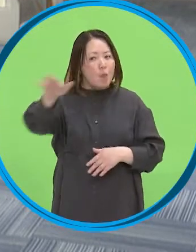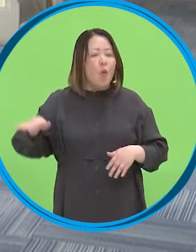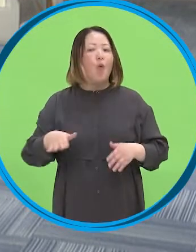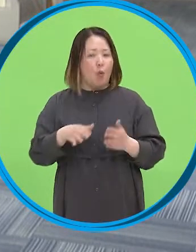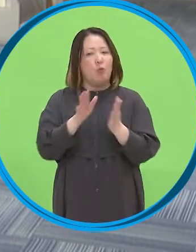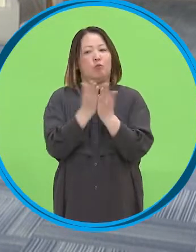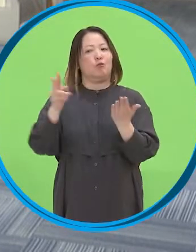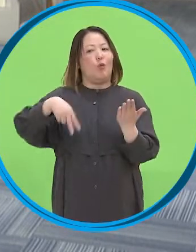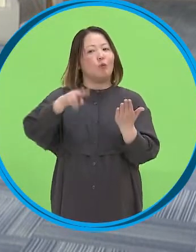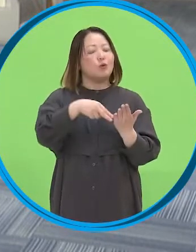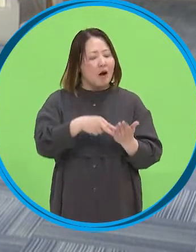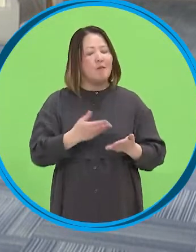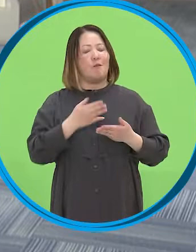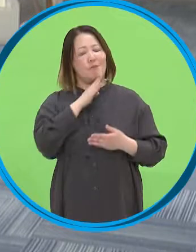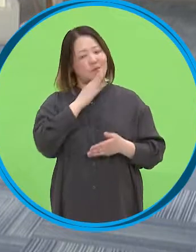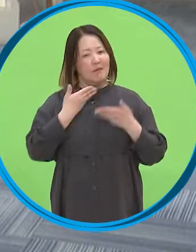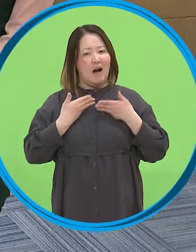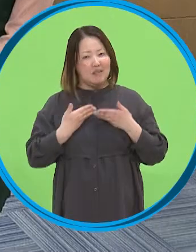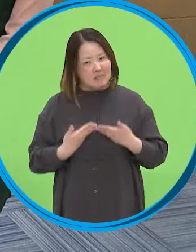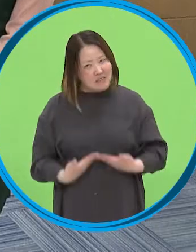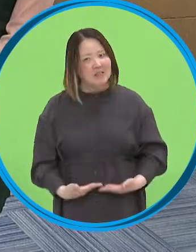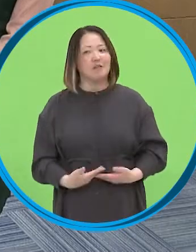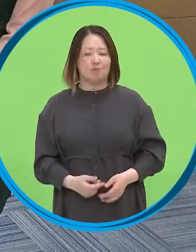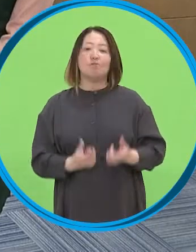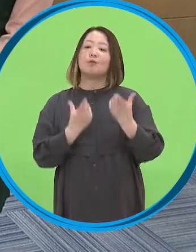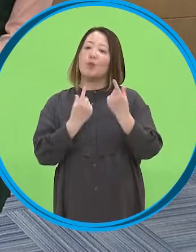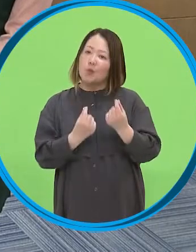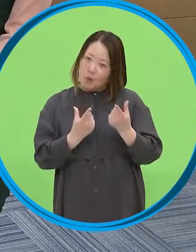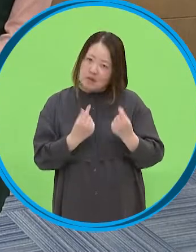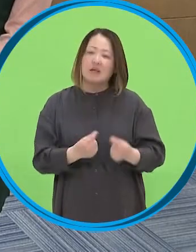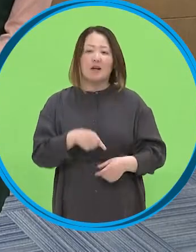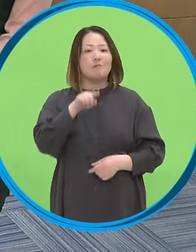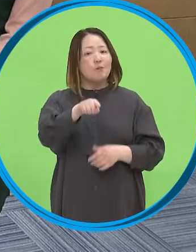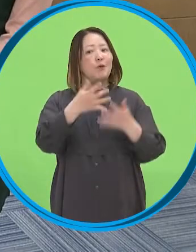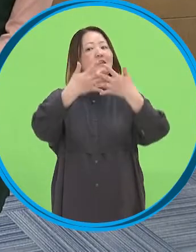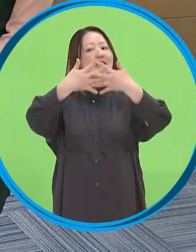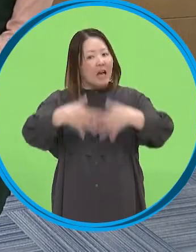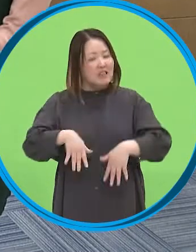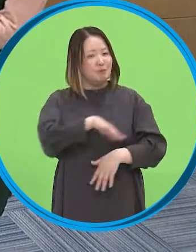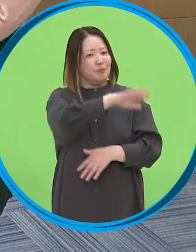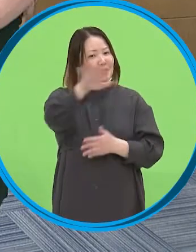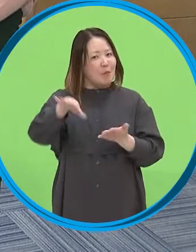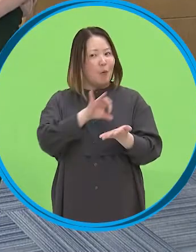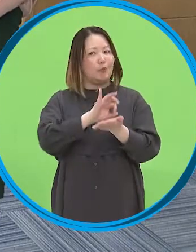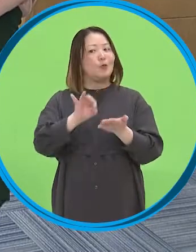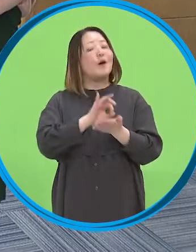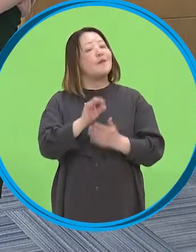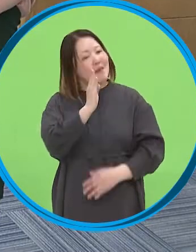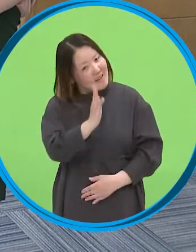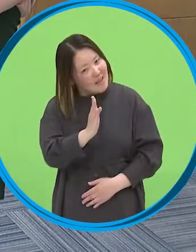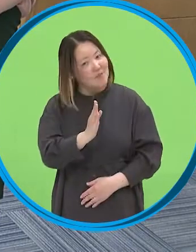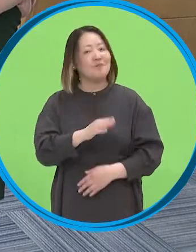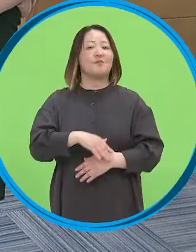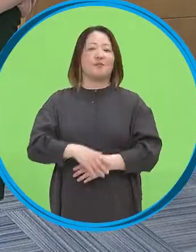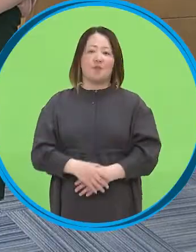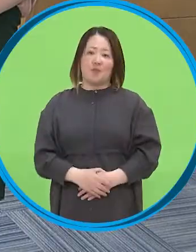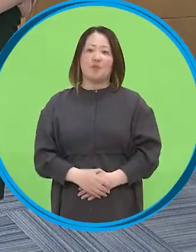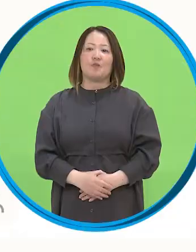でこれなら安心です。 Yeah, that's right. 図書除菌機、みんなも使ってね。